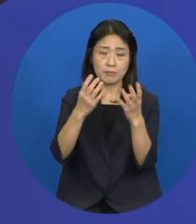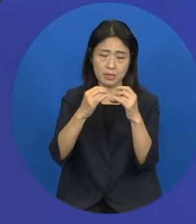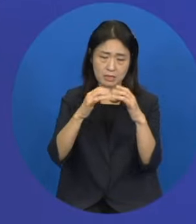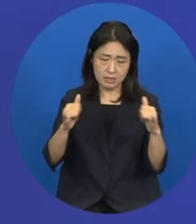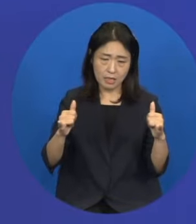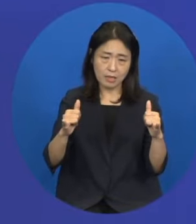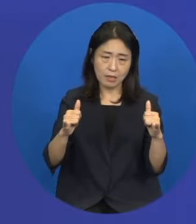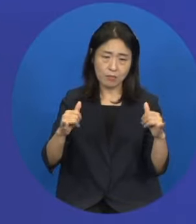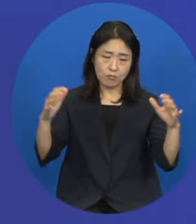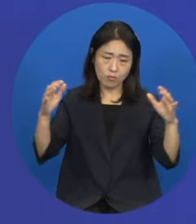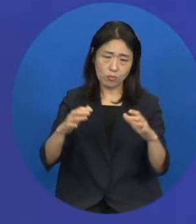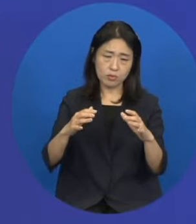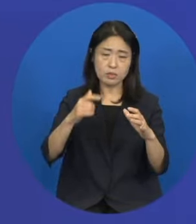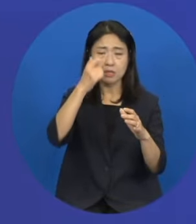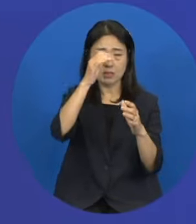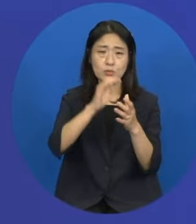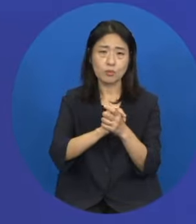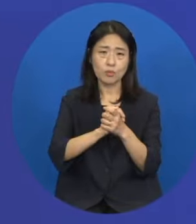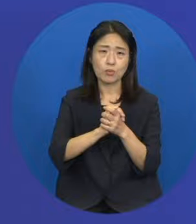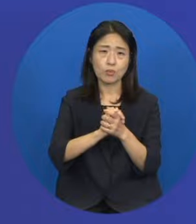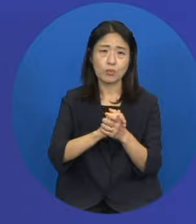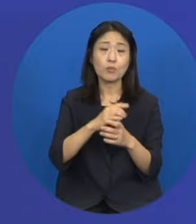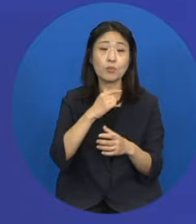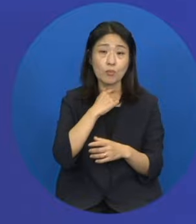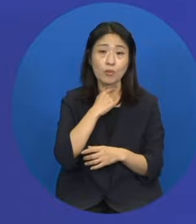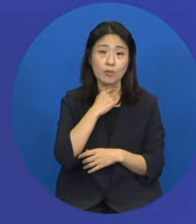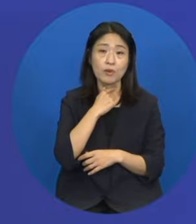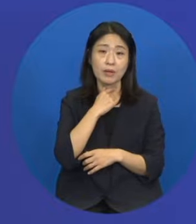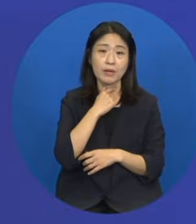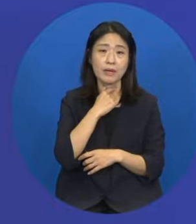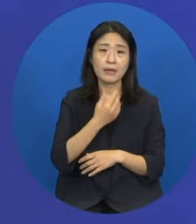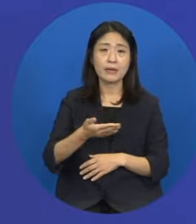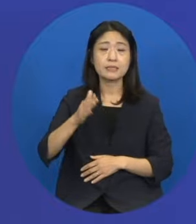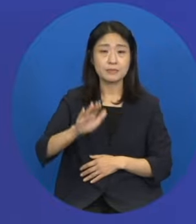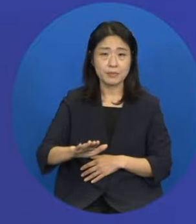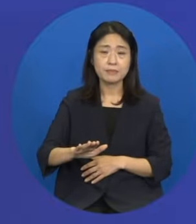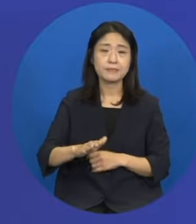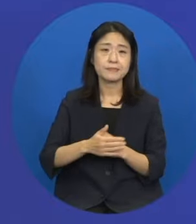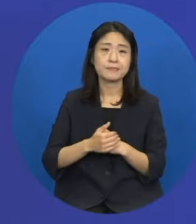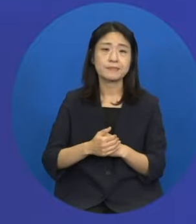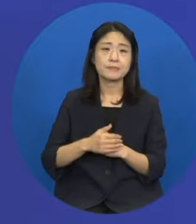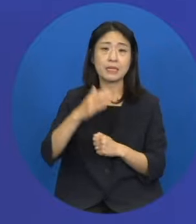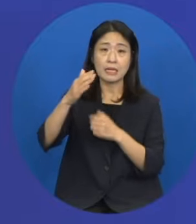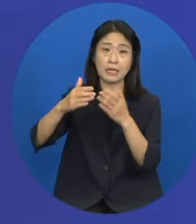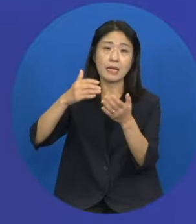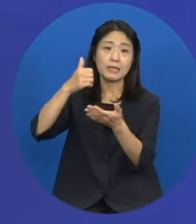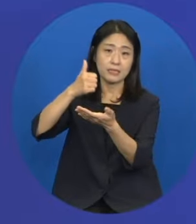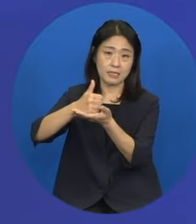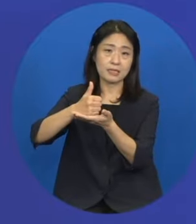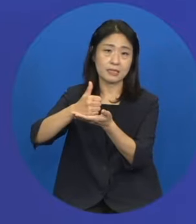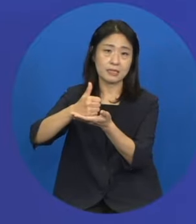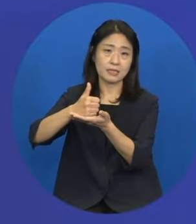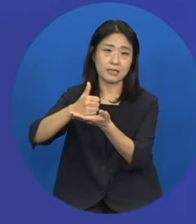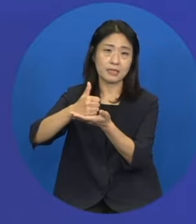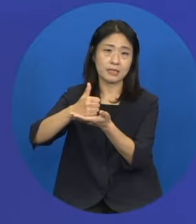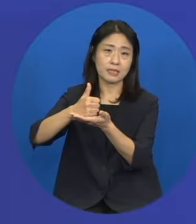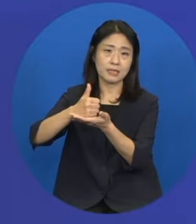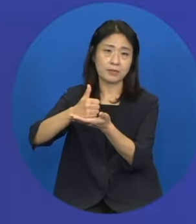그런데 이것을 꼭 신뢰하셔야 돼요. 하나님은 이 땅을